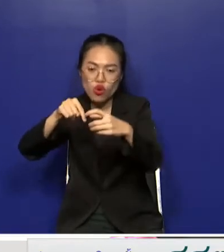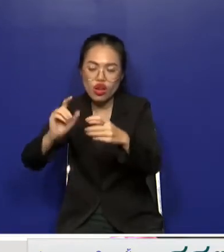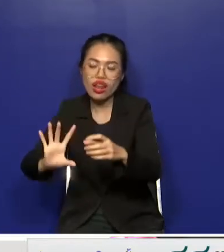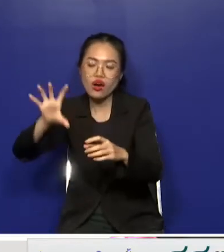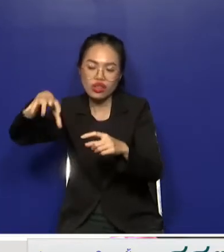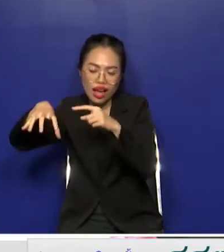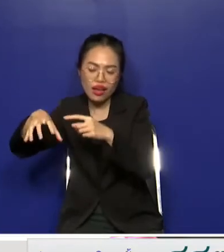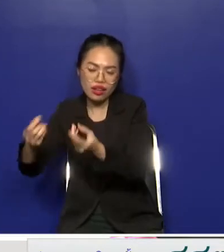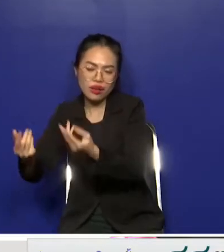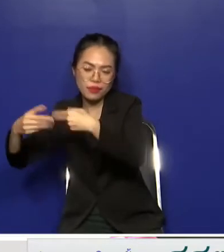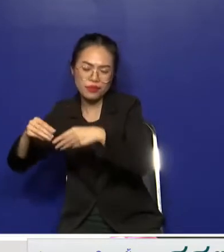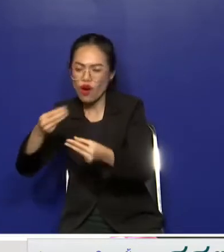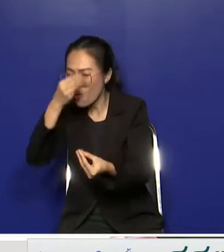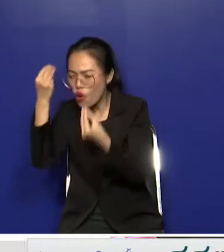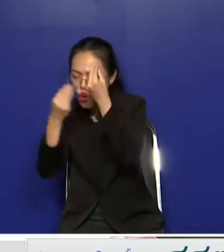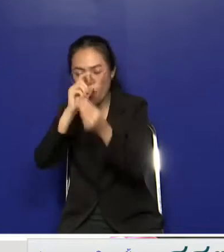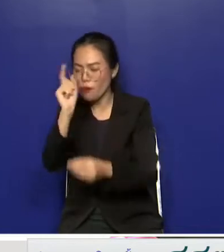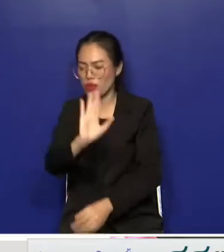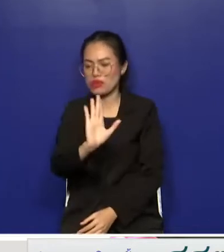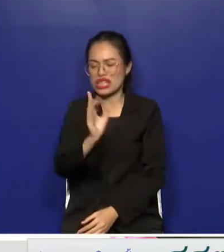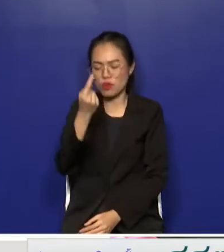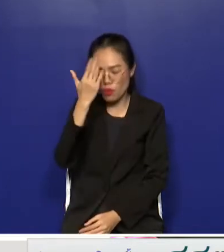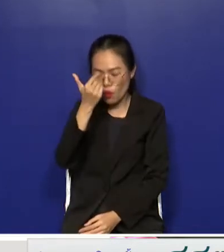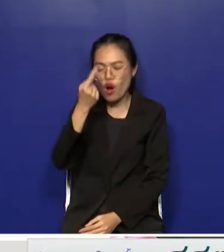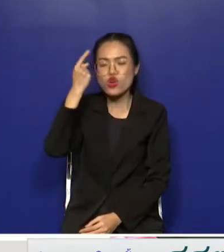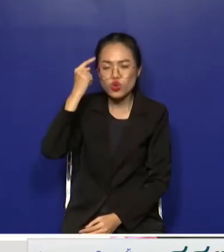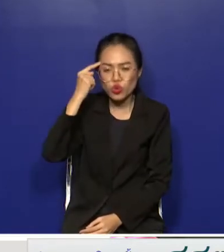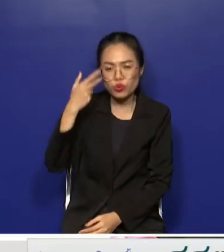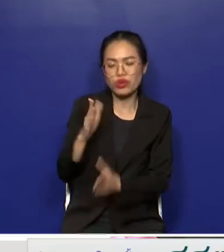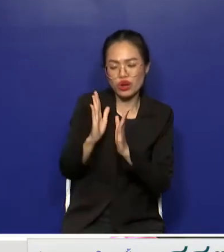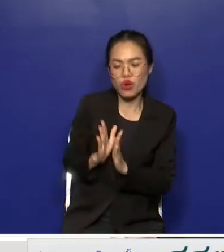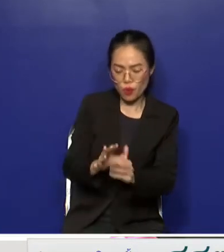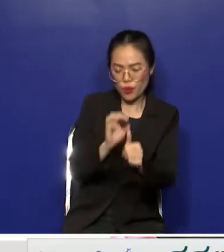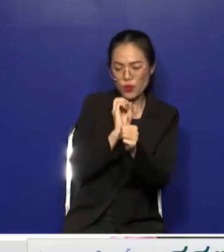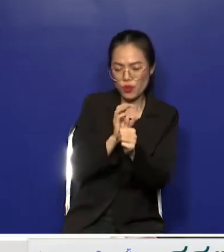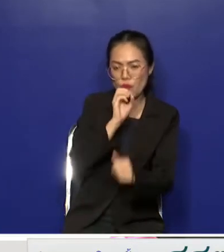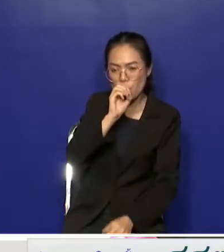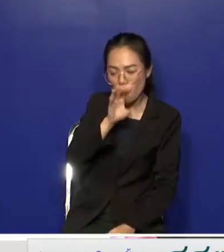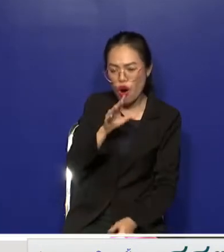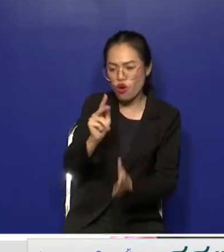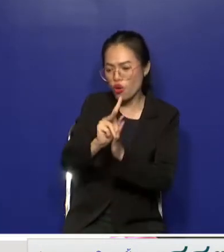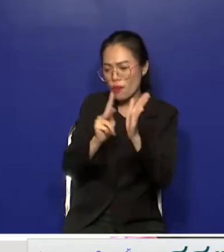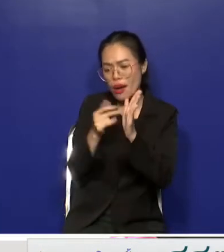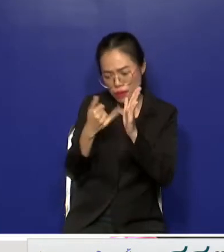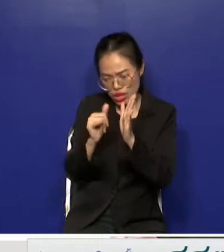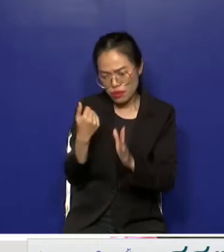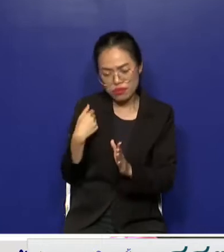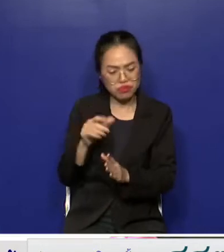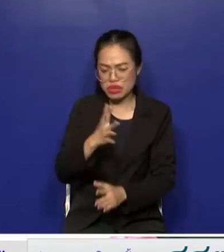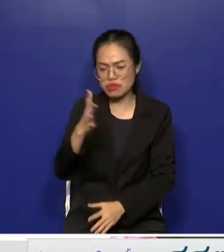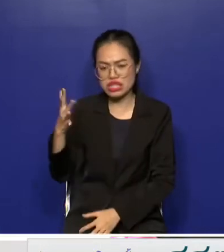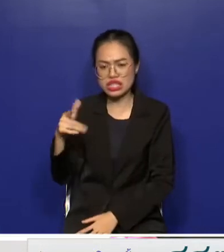รับเราไม่มความสบสนครั เพรเขารู้แลวเจ้าใพิทเรากบอกตลดเวลาผิดกนหมายไครับนี่ผดเ fades